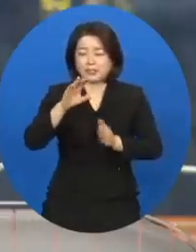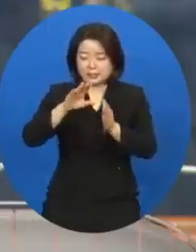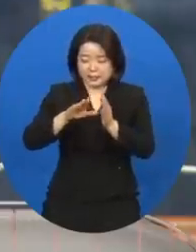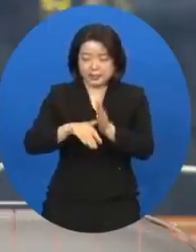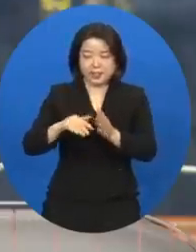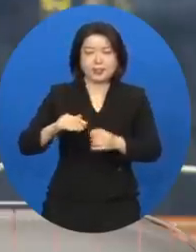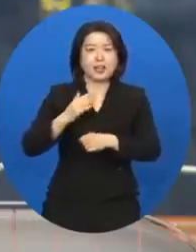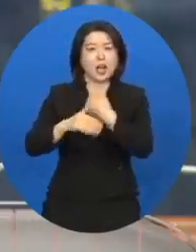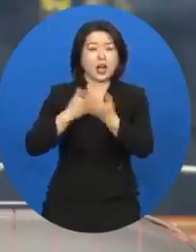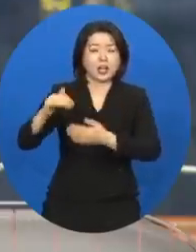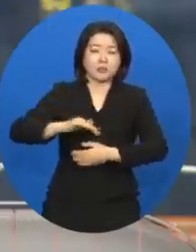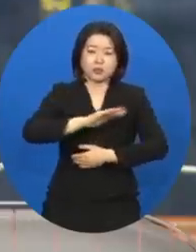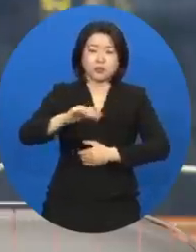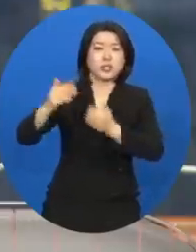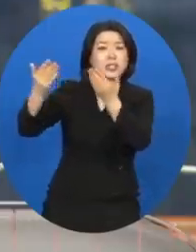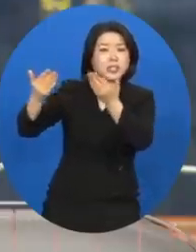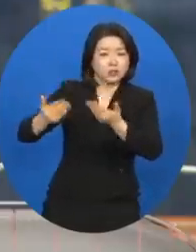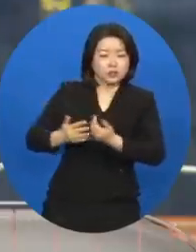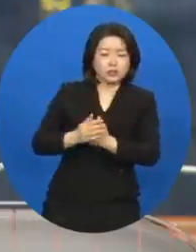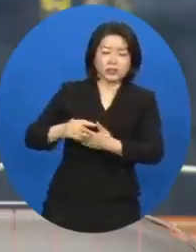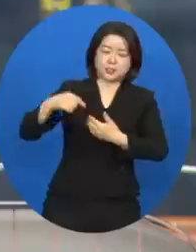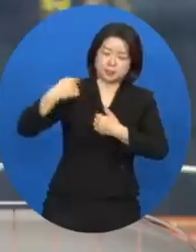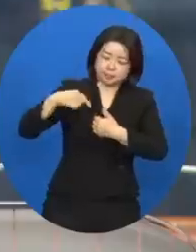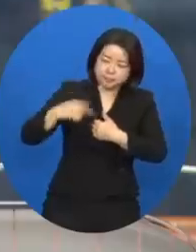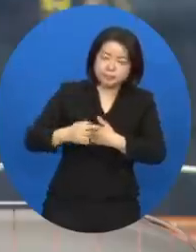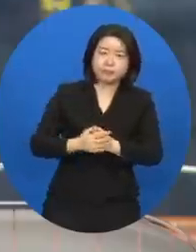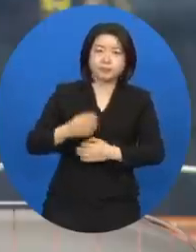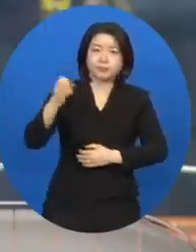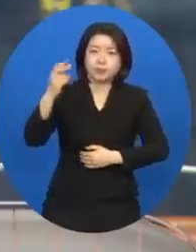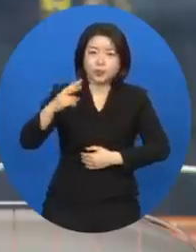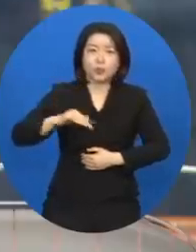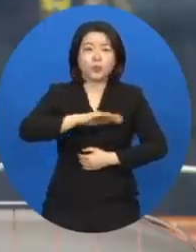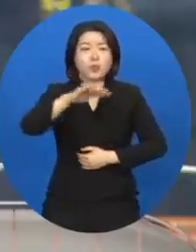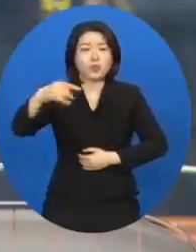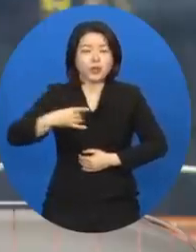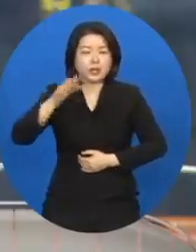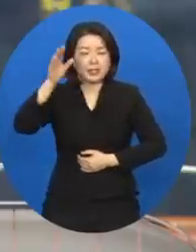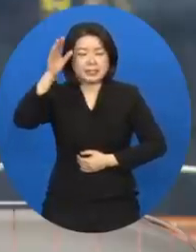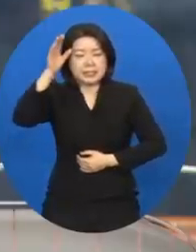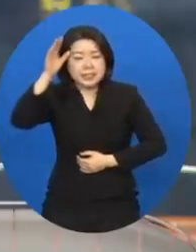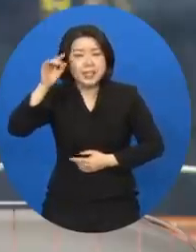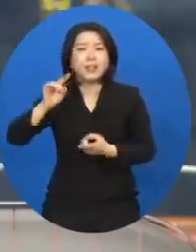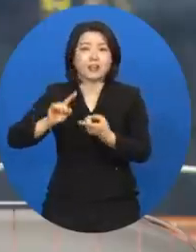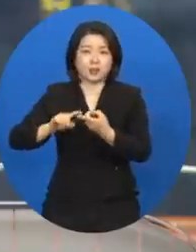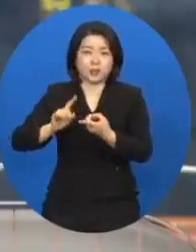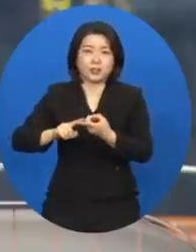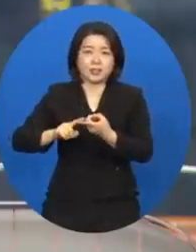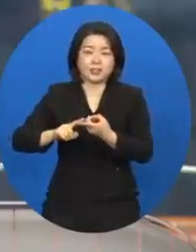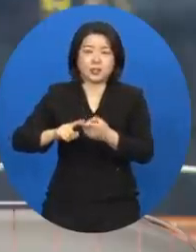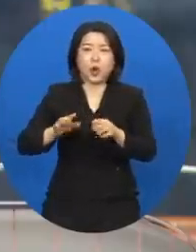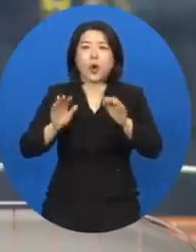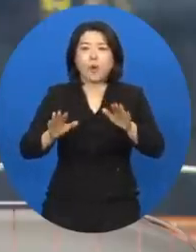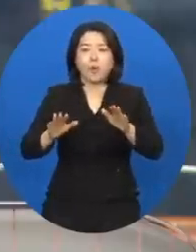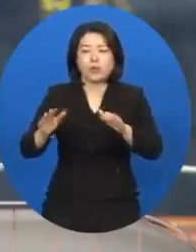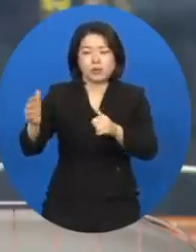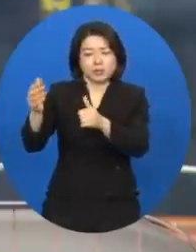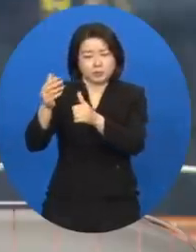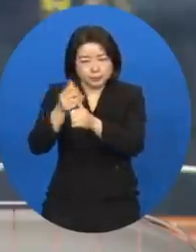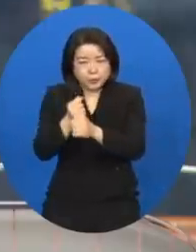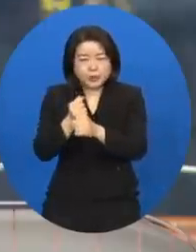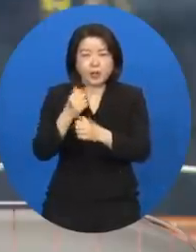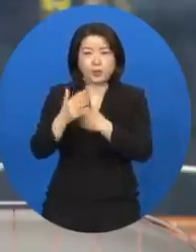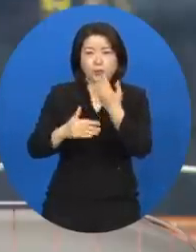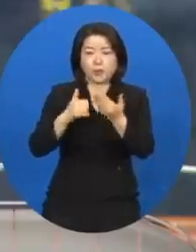하나님이 우리에게 주셨던 교훈들 그리고 우리에게 하나님이 기대하시는 것을 우리가 오늘 붙잡고